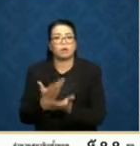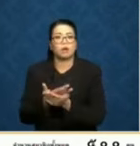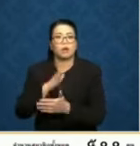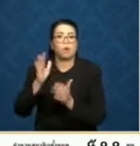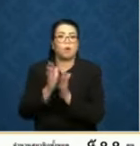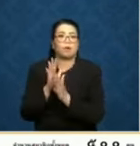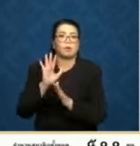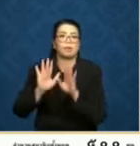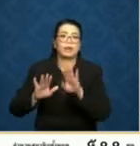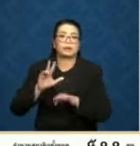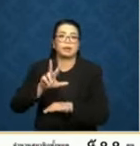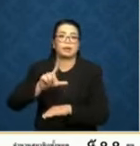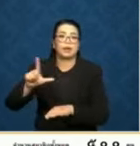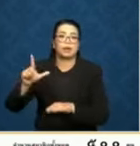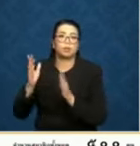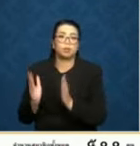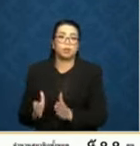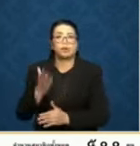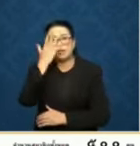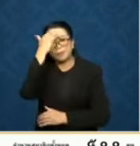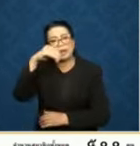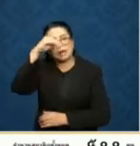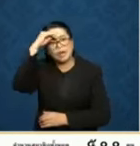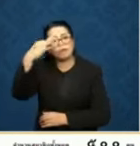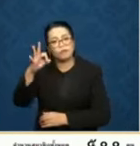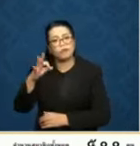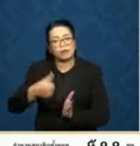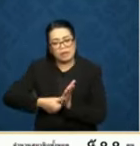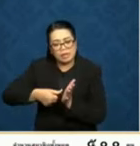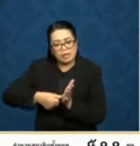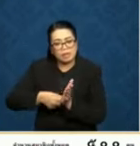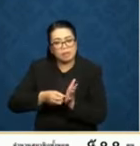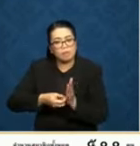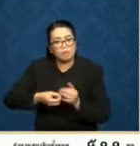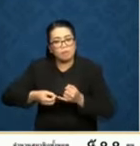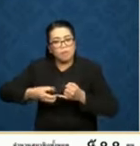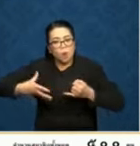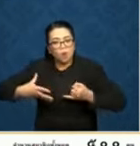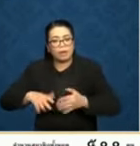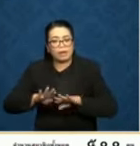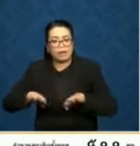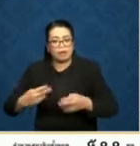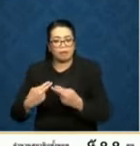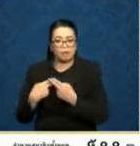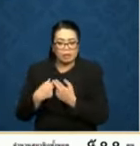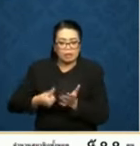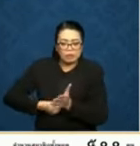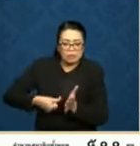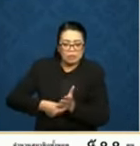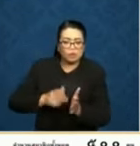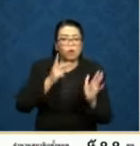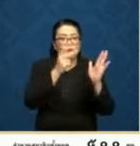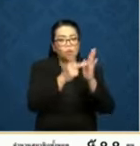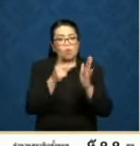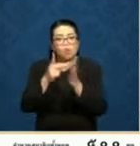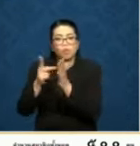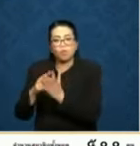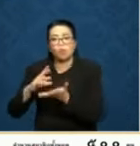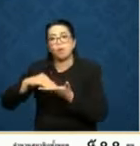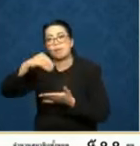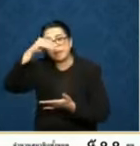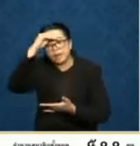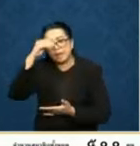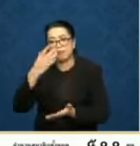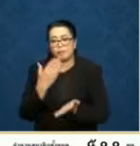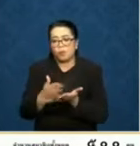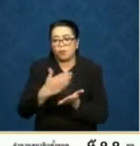านก่คนลครัทำไมเรีนฟรี เรายัมเด็กเรีนที่ตองแบกรับ ภาระนี่สินที่เขาตองไปกู้กระยอสอมาและผิ